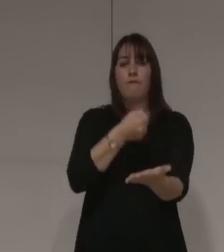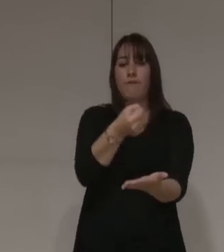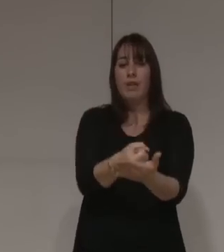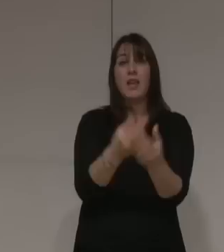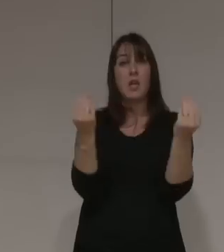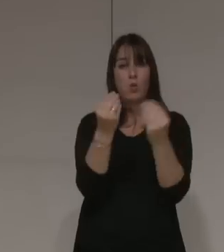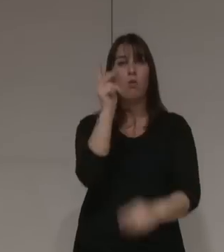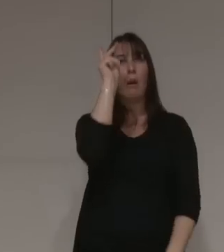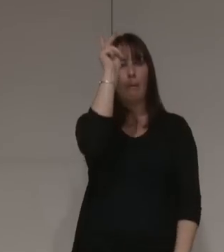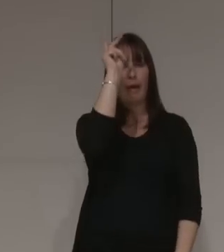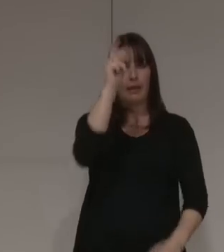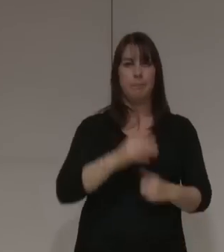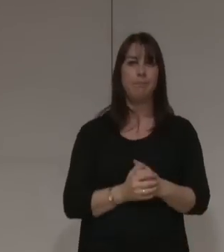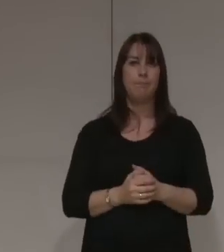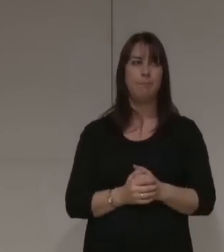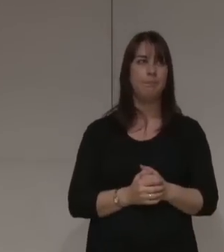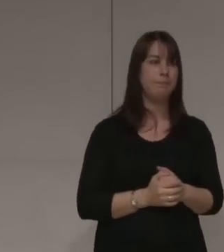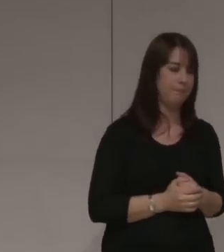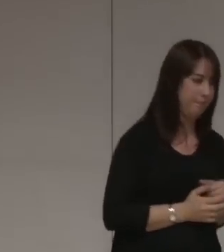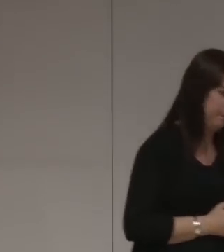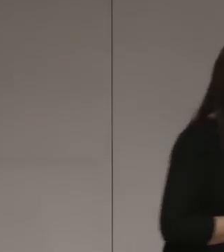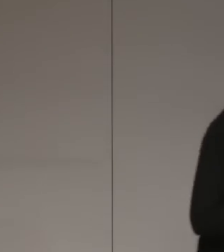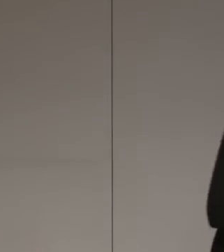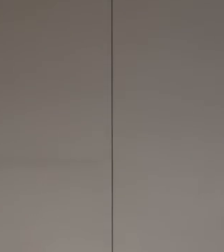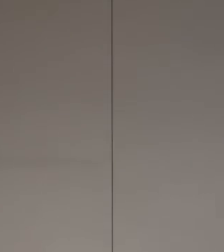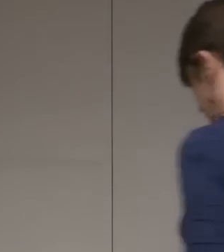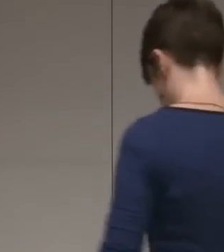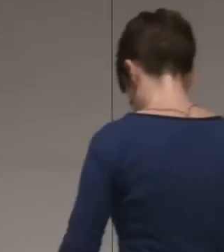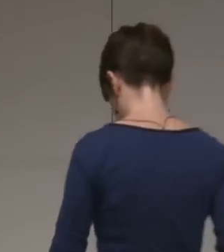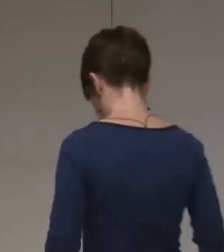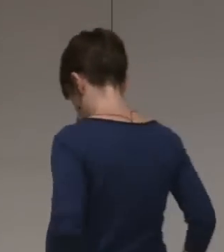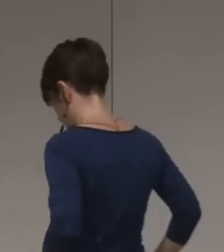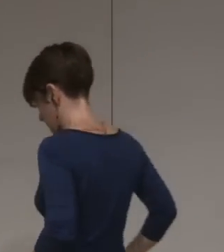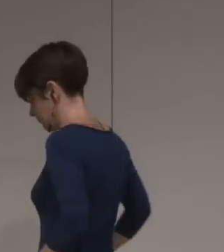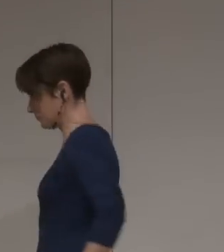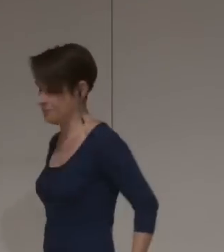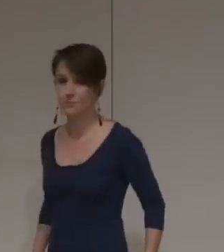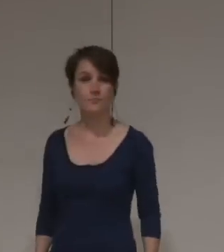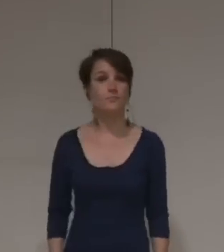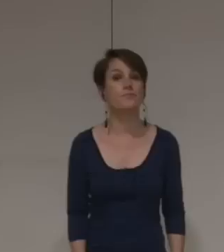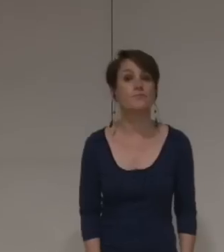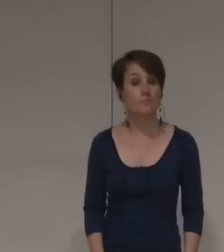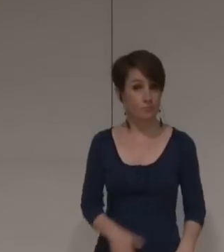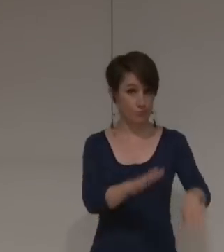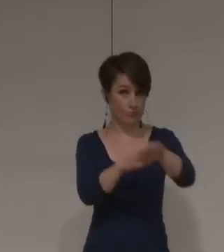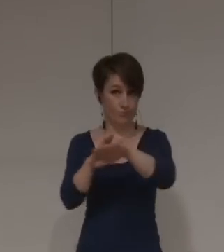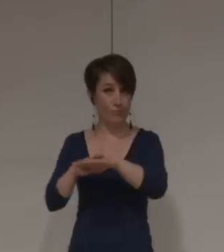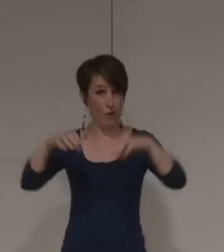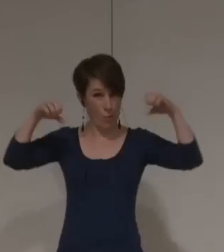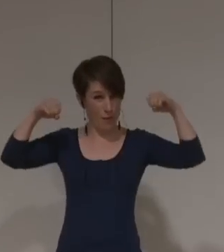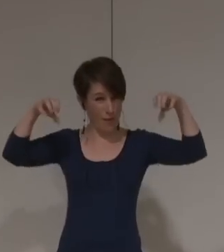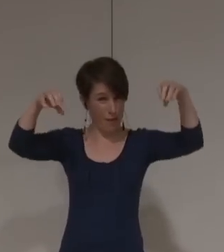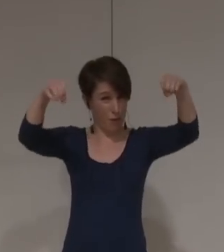Paris car rappelons que l'éclairage public c'est aussi 1360